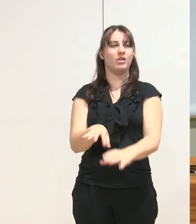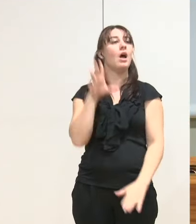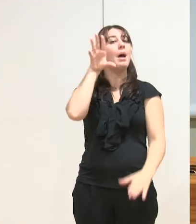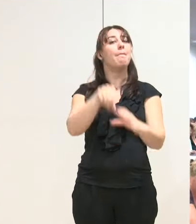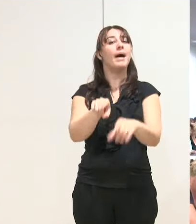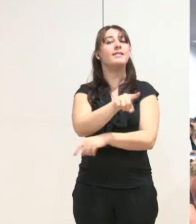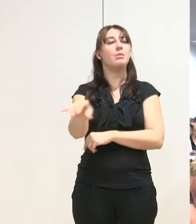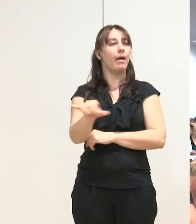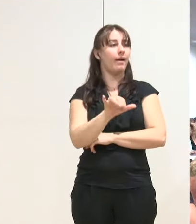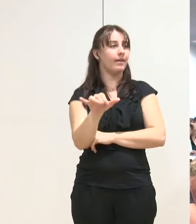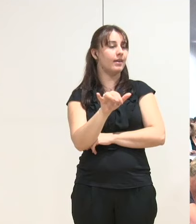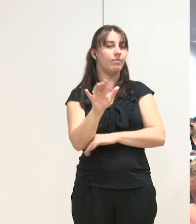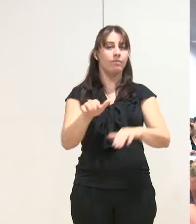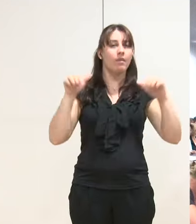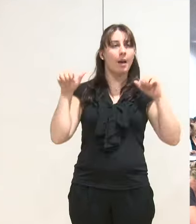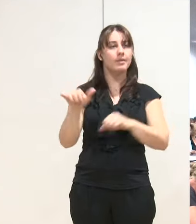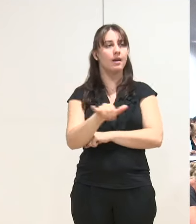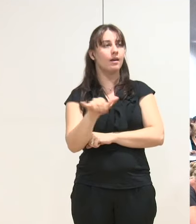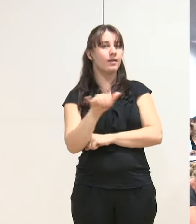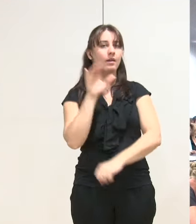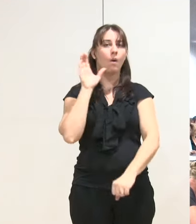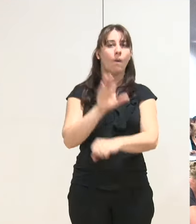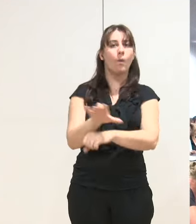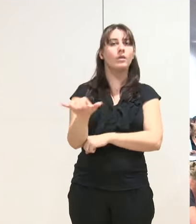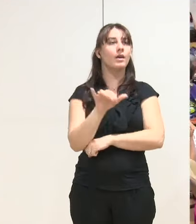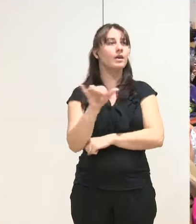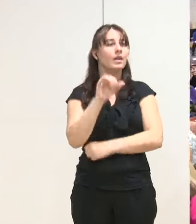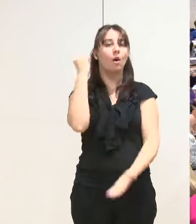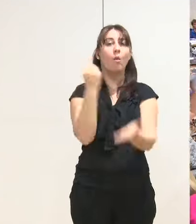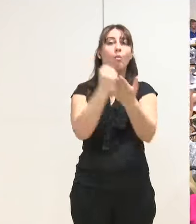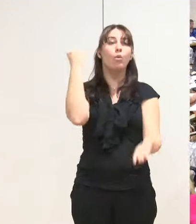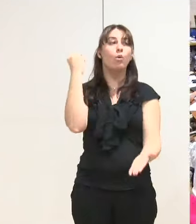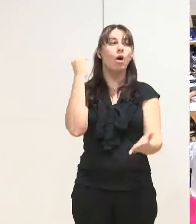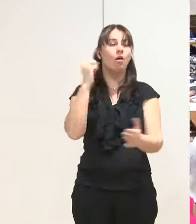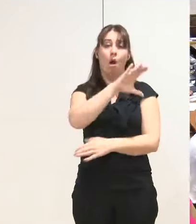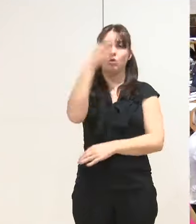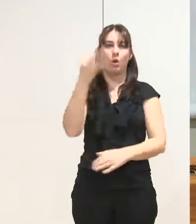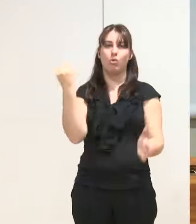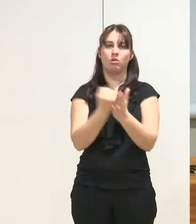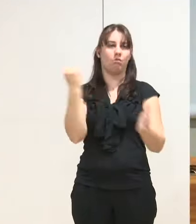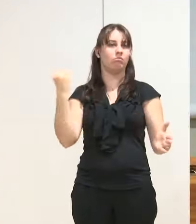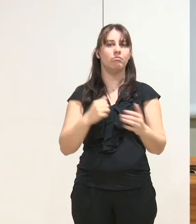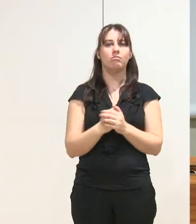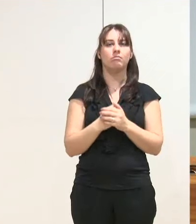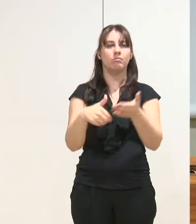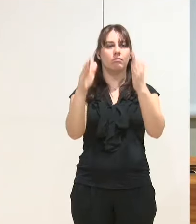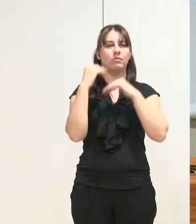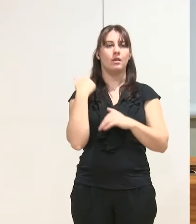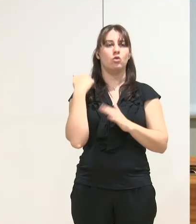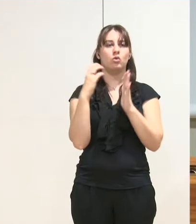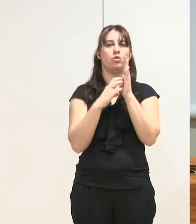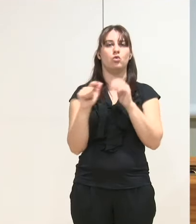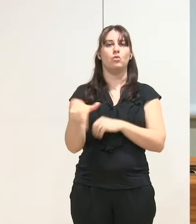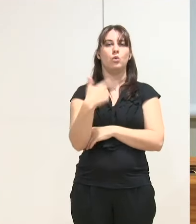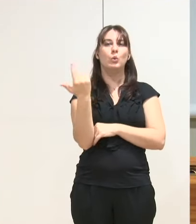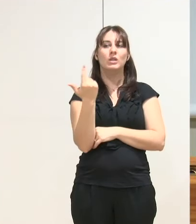vote qui s'abstient qui est contre qui est pour unanimité la délibération numéro 12 donc